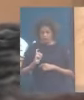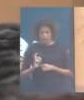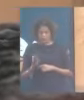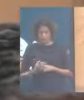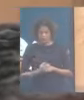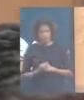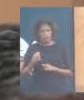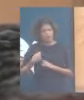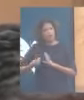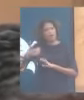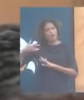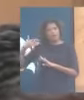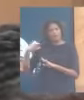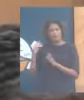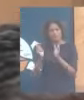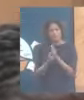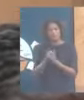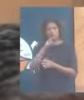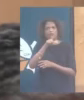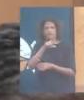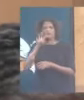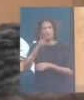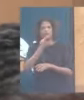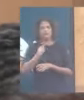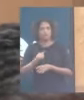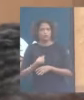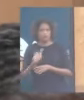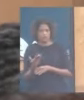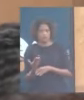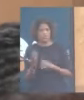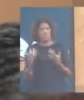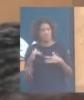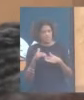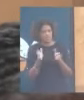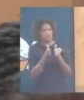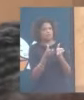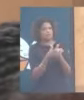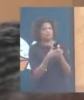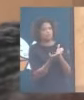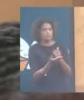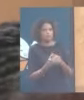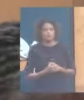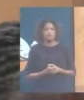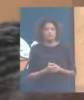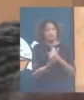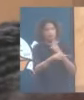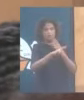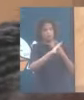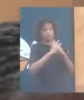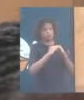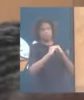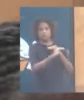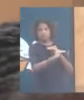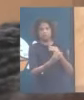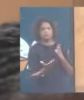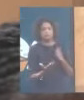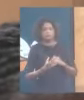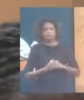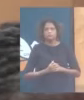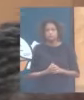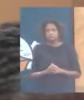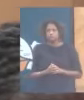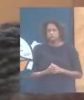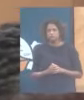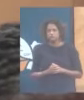question que nous avons posée le 24 juin dernier, sur laquelle il n'y a pas eu de réponse, sinon